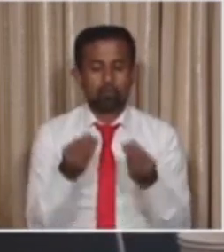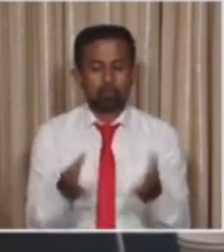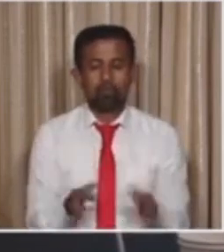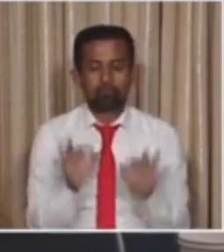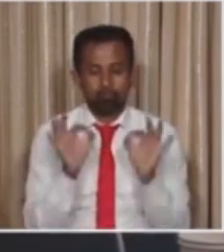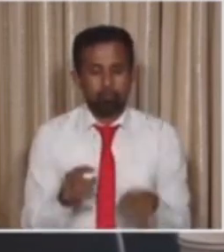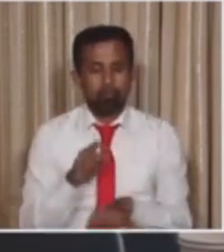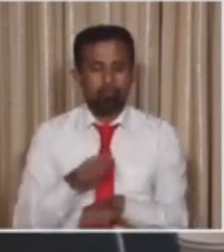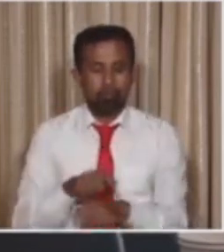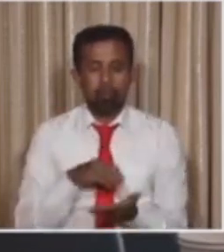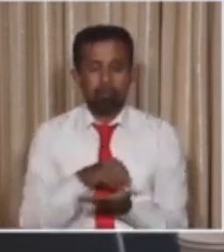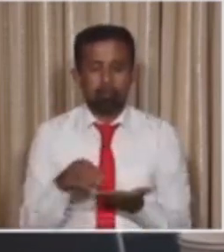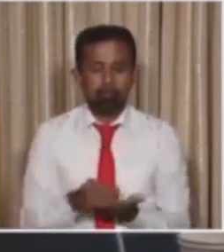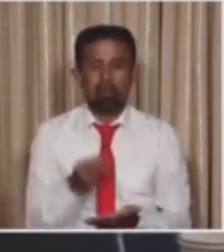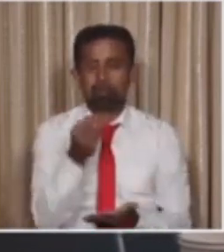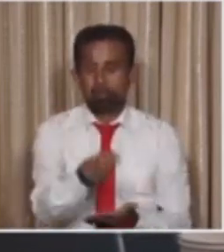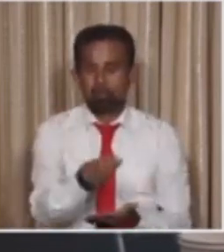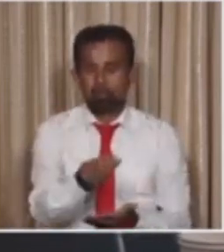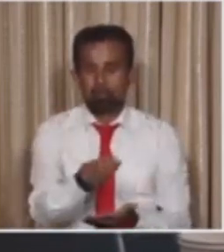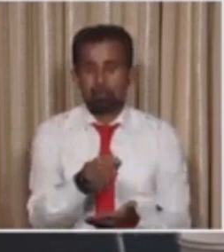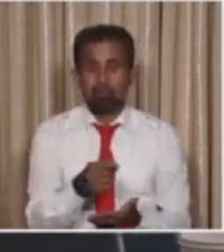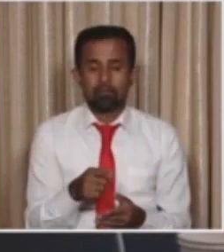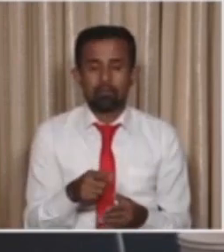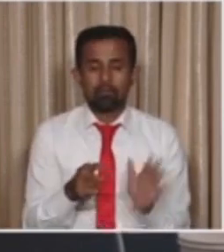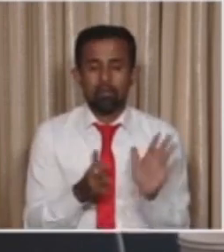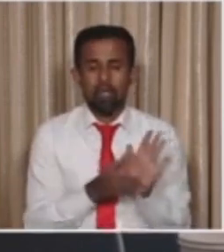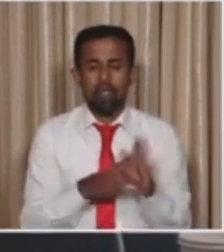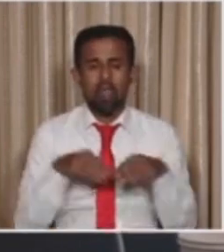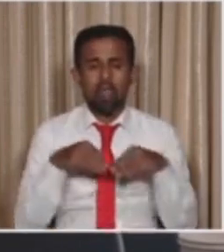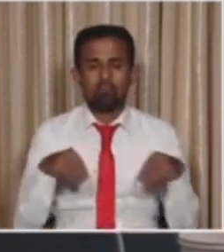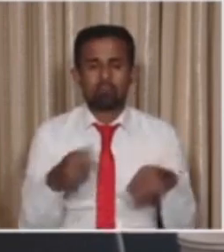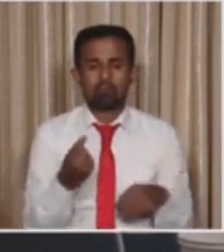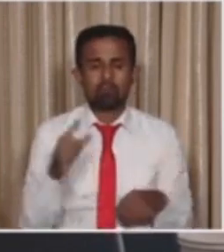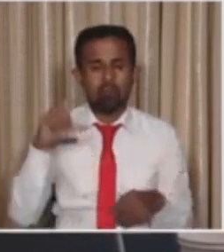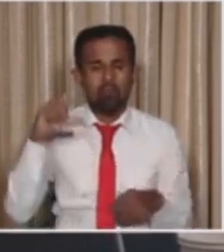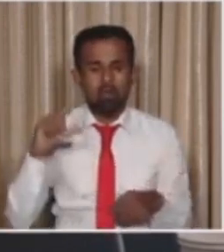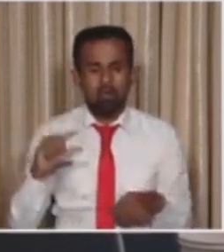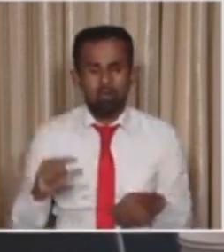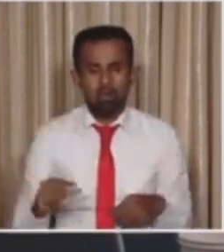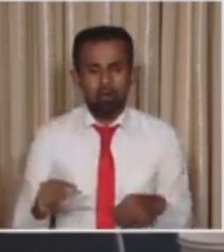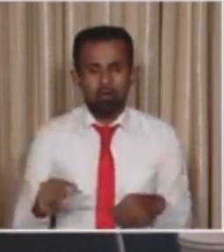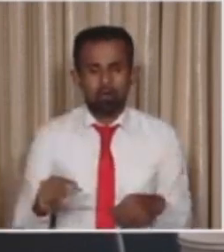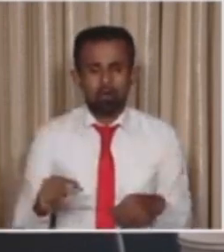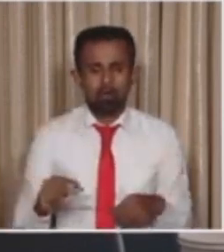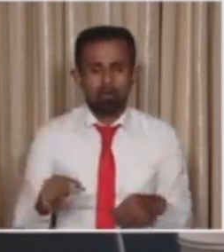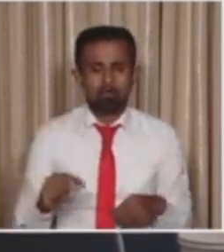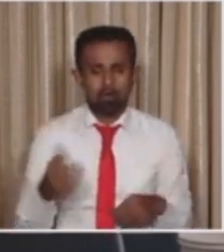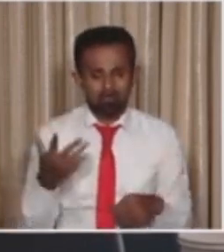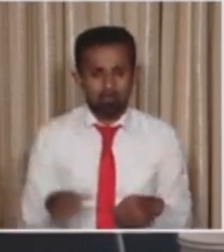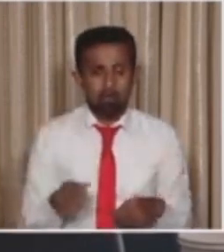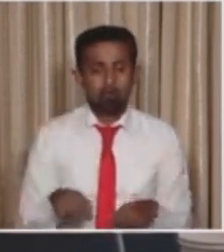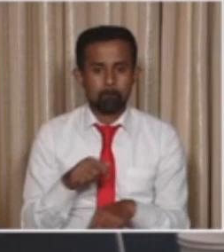கிடைக்கின்றது. ஆனால் மரக்கறி விலையெல்லாம் வீழ்ச்சி அடைந்திருக்கின்றது என்பதையும் நாங்கள் உங்களுக்கு சுட்டிக்காட்ட வேண்டும். ஏனென்றால் இன்று